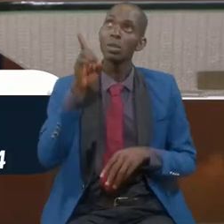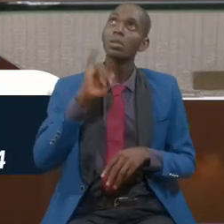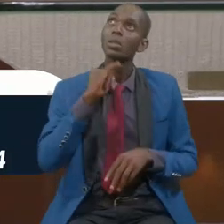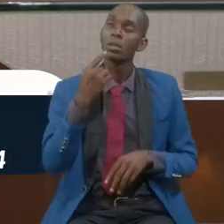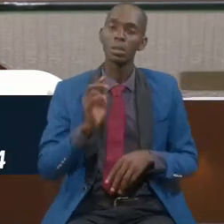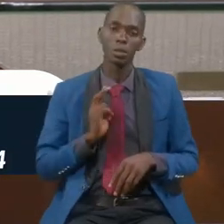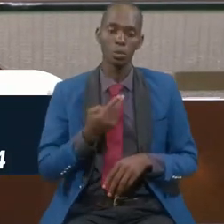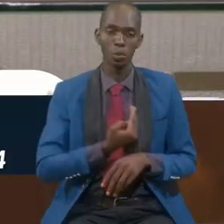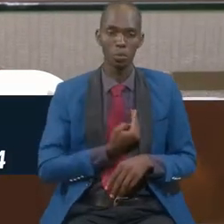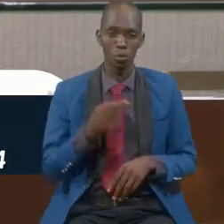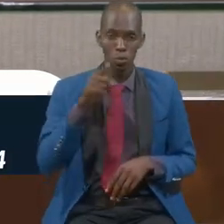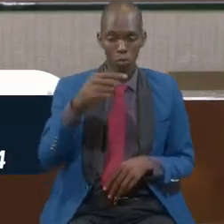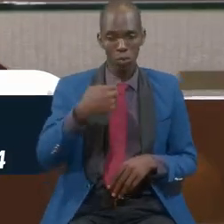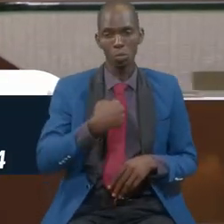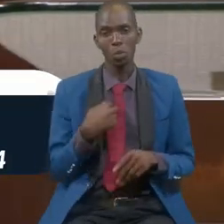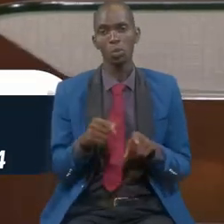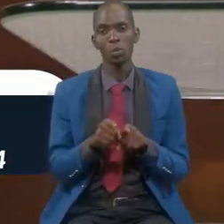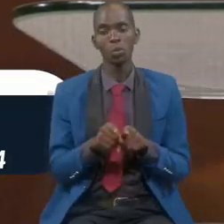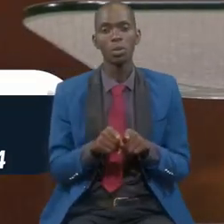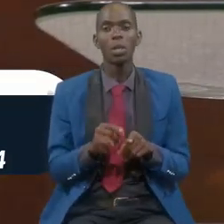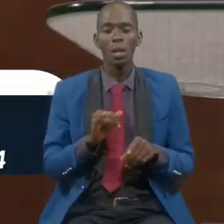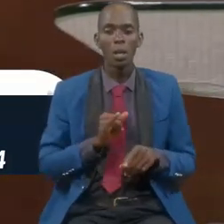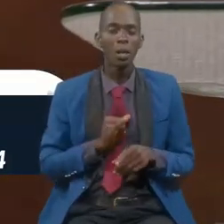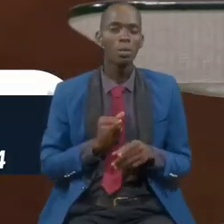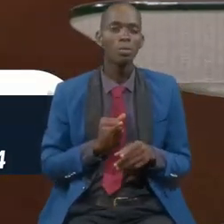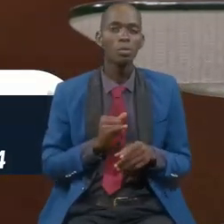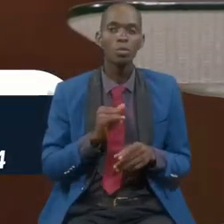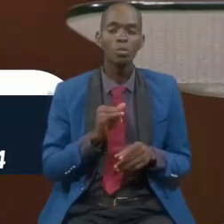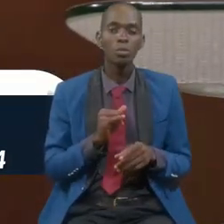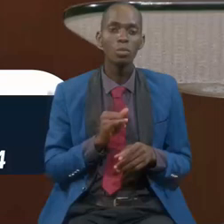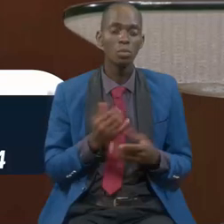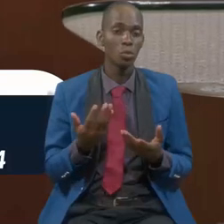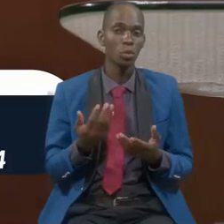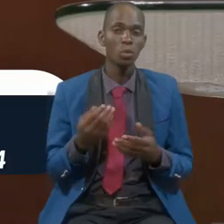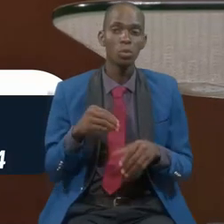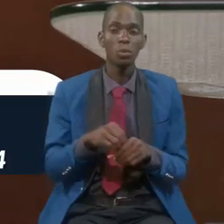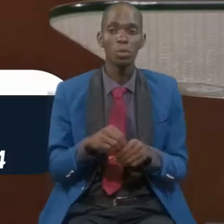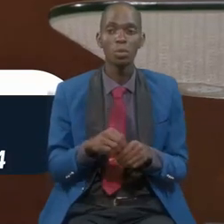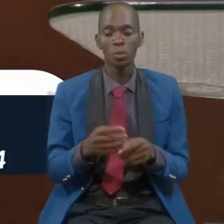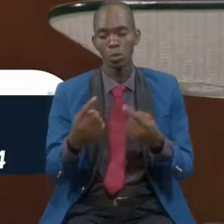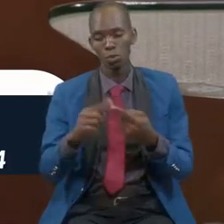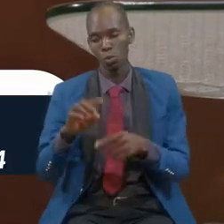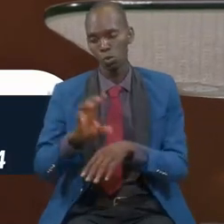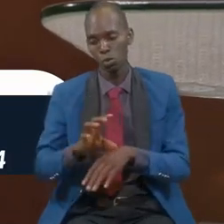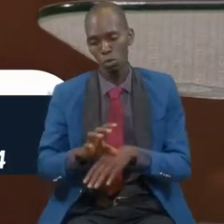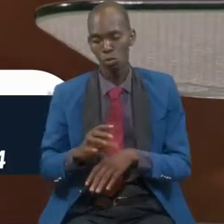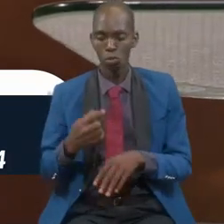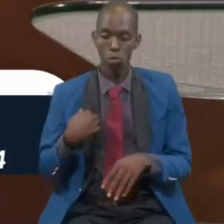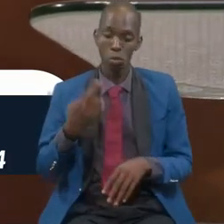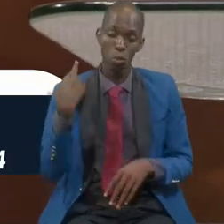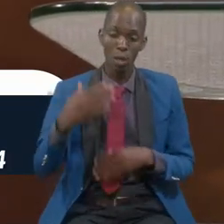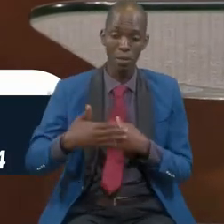il vous parle, il me parle. Et est-ce que nous venons seulement à l'église ou bien nous sommes invités, nous sommes venus